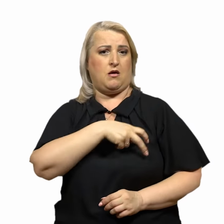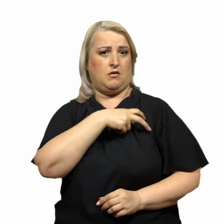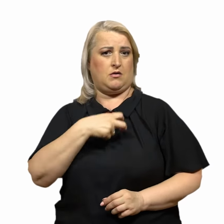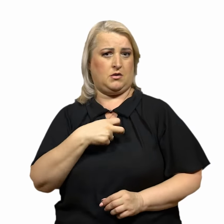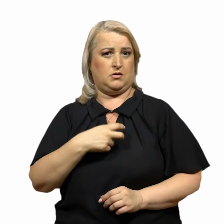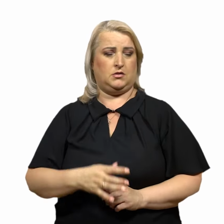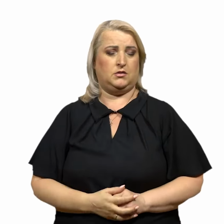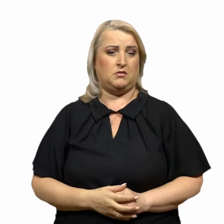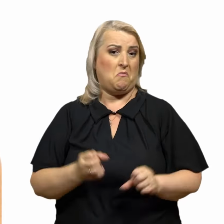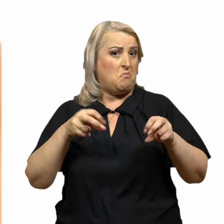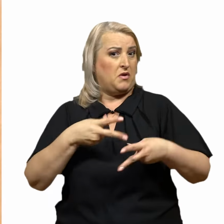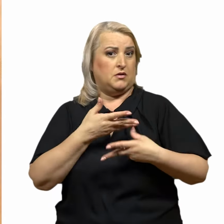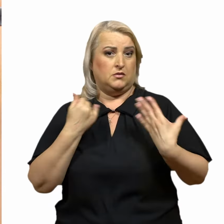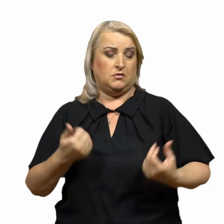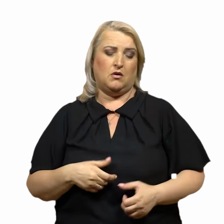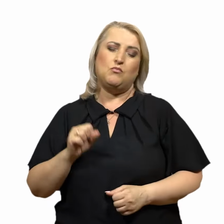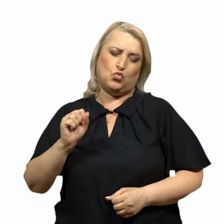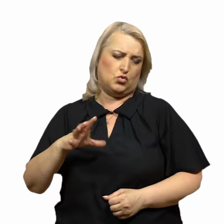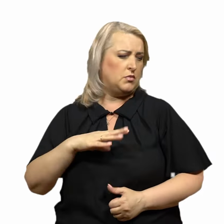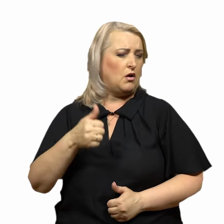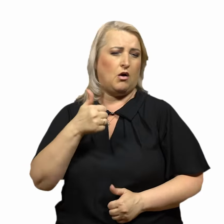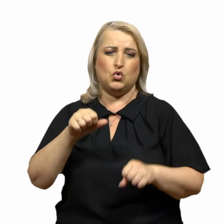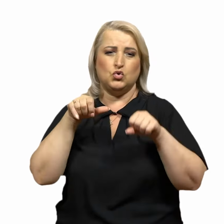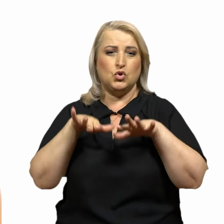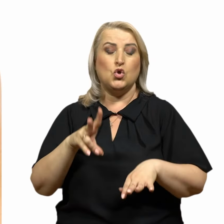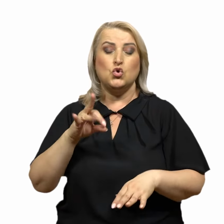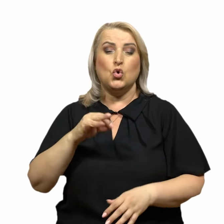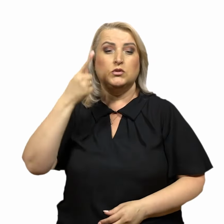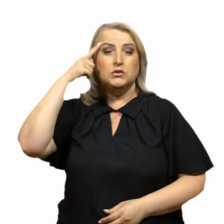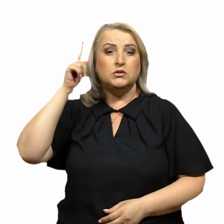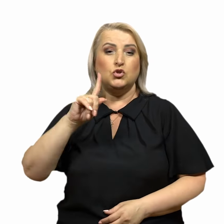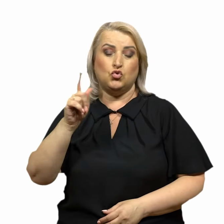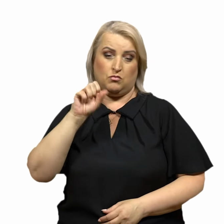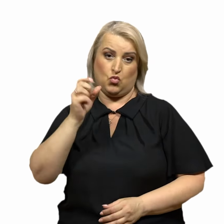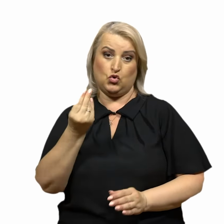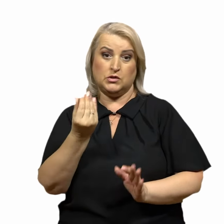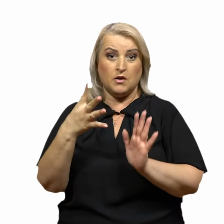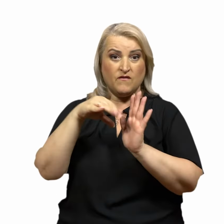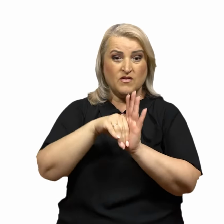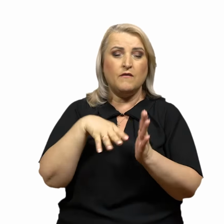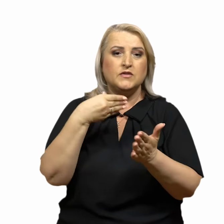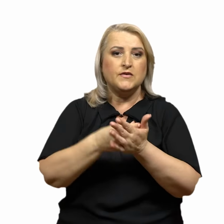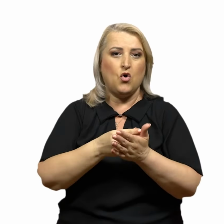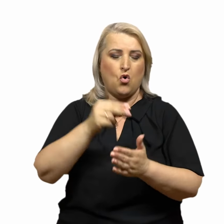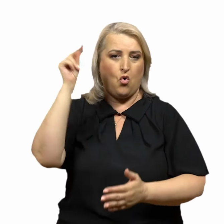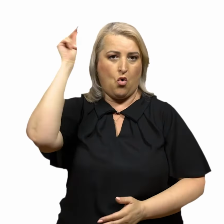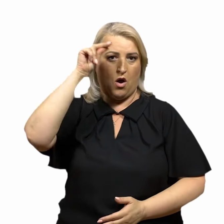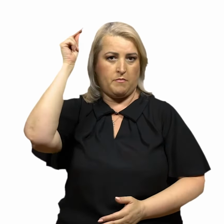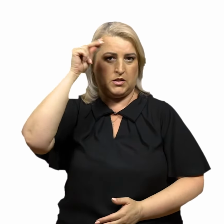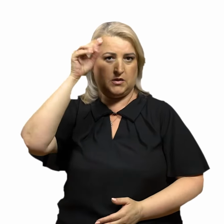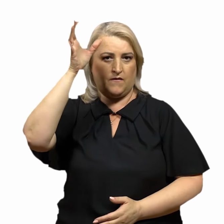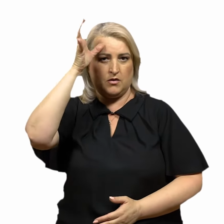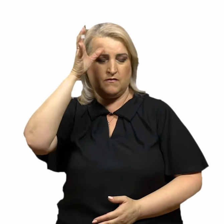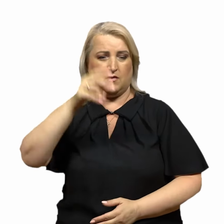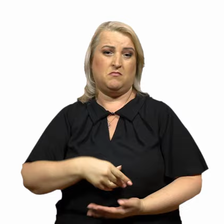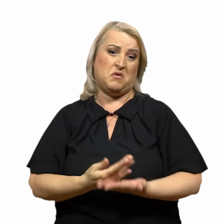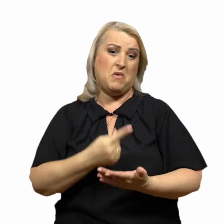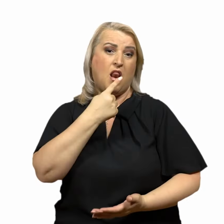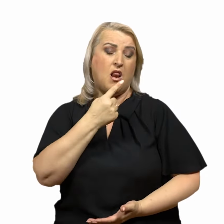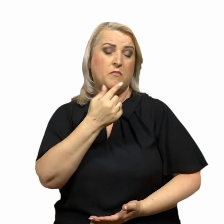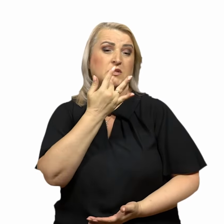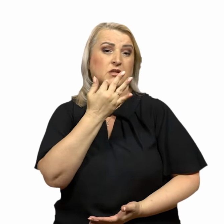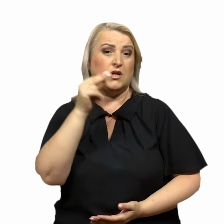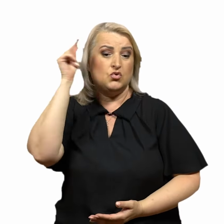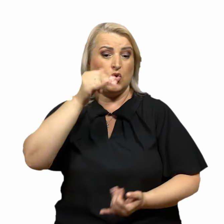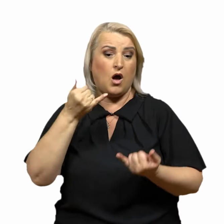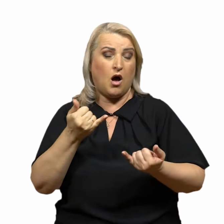Poate fi o soluție bună. Să știi însă că poți investi și în educația ta, în dezvoltarea personală. O limbă străină studiată astăzi îți va